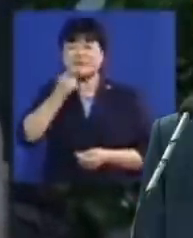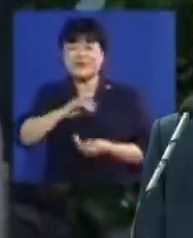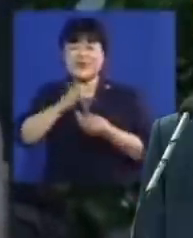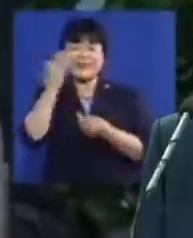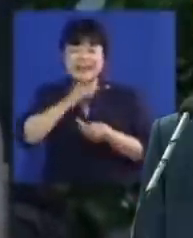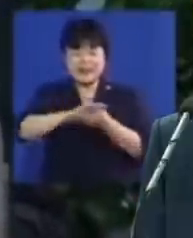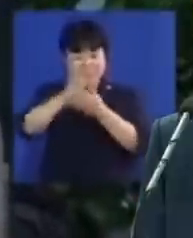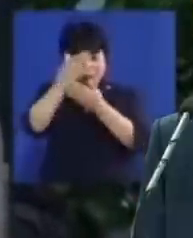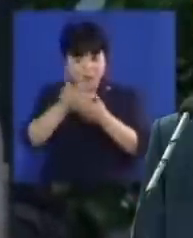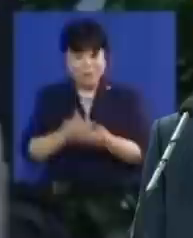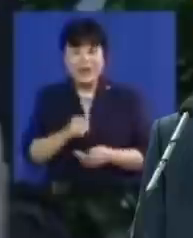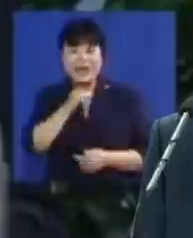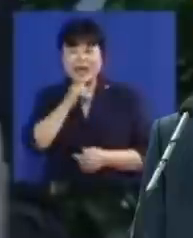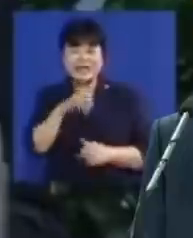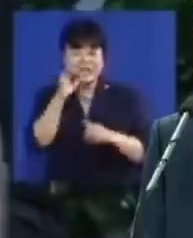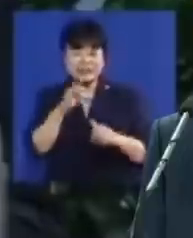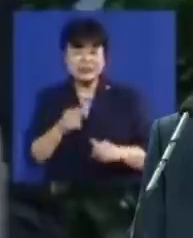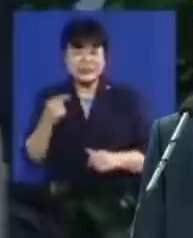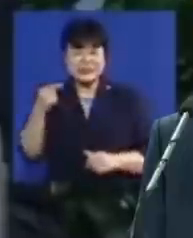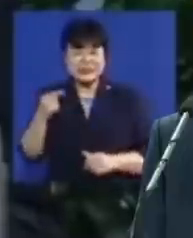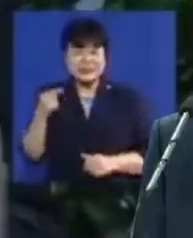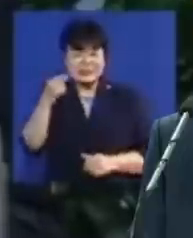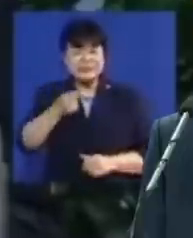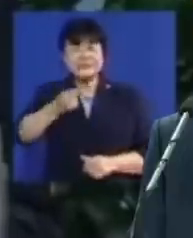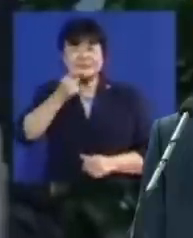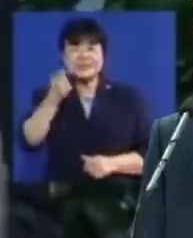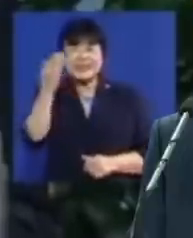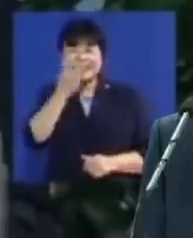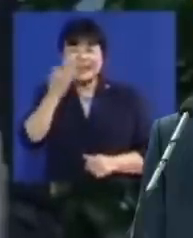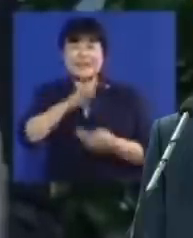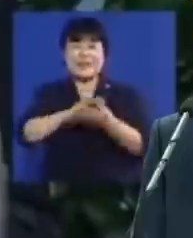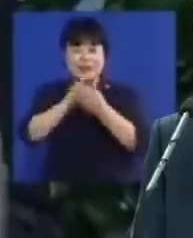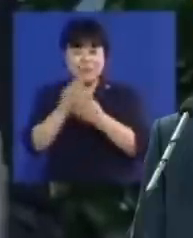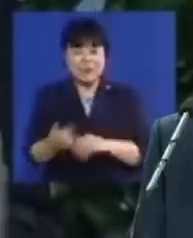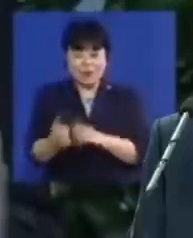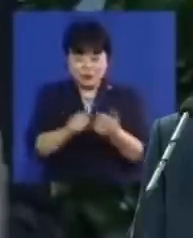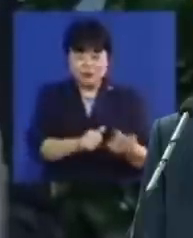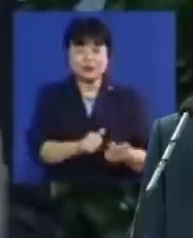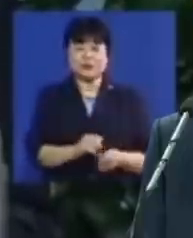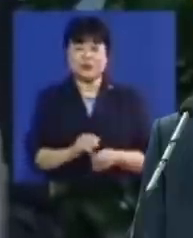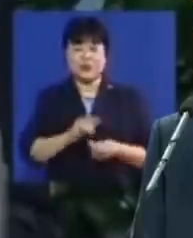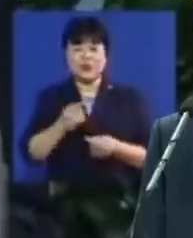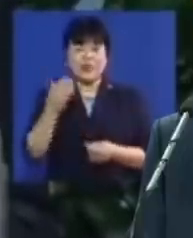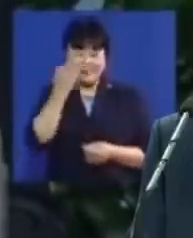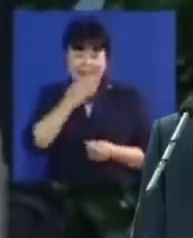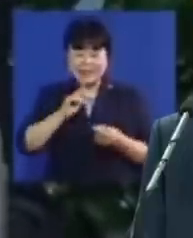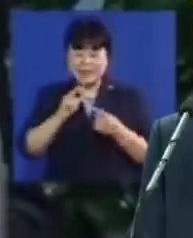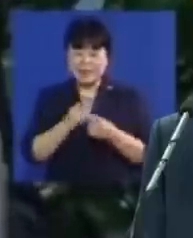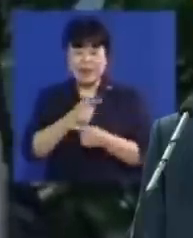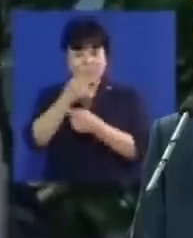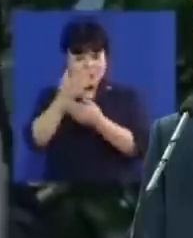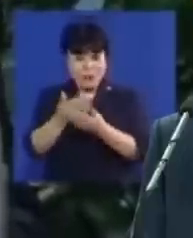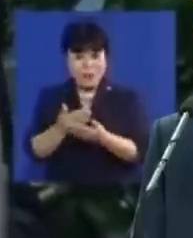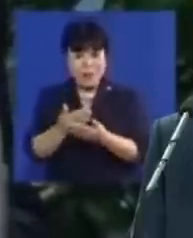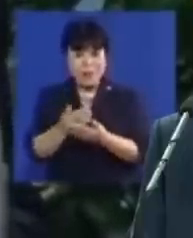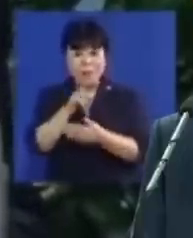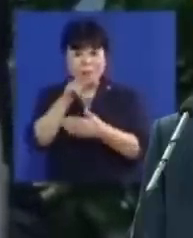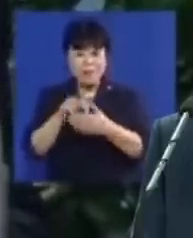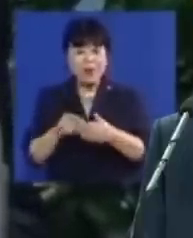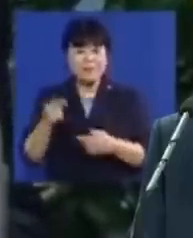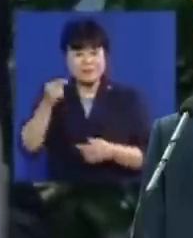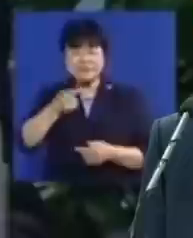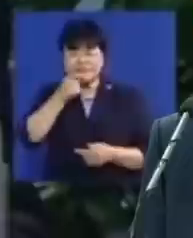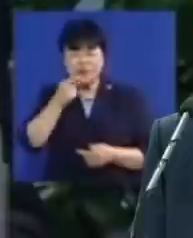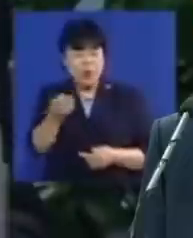달아지고 가난과 저주의 선물도 달아지고 죽음의 선물도 달아지고 마음의 선물을 가질